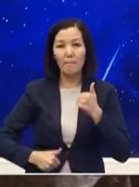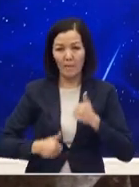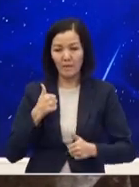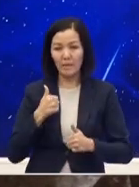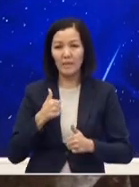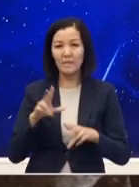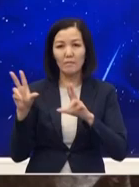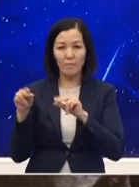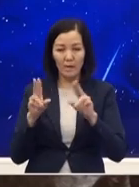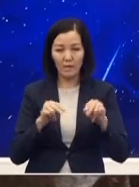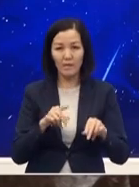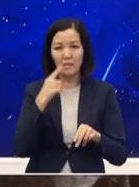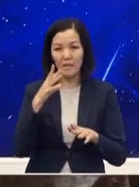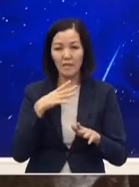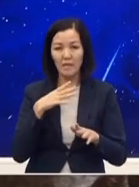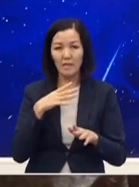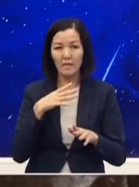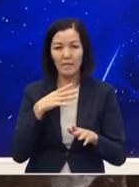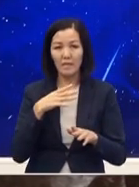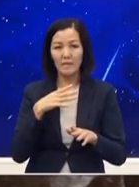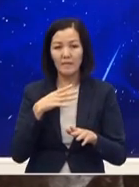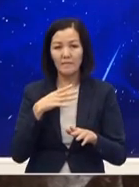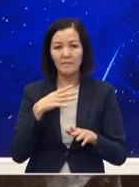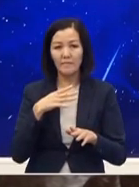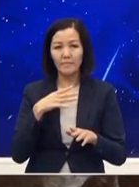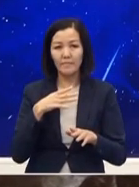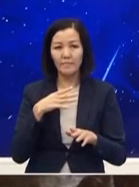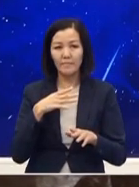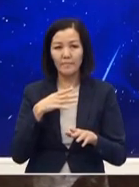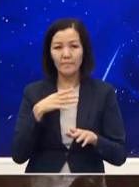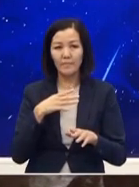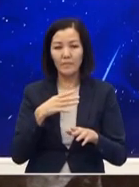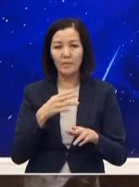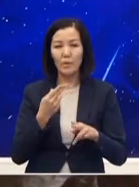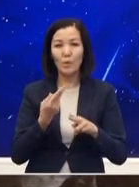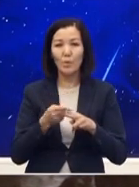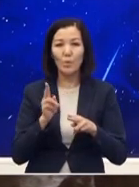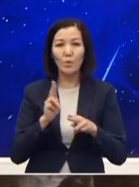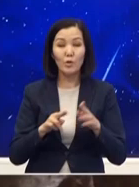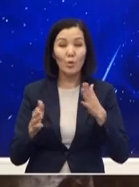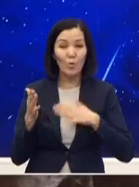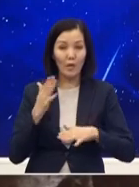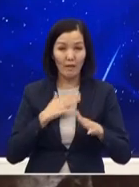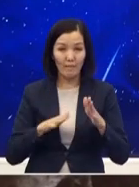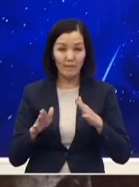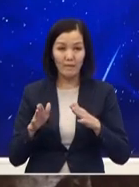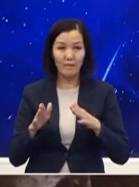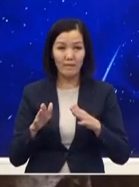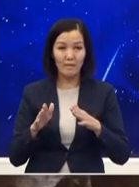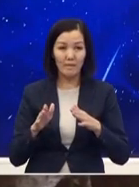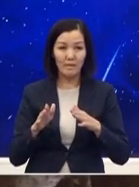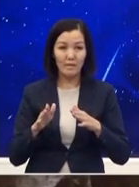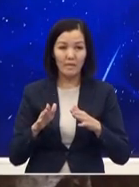ғой деп маған сөйтіп айтып жатыр да енді. Енді мен өте қуанамын.